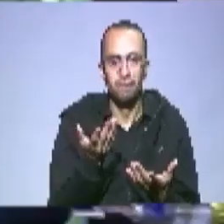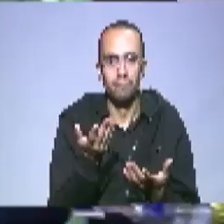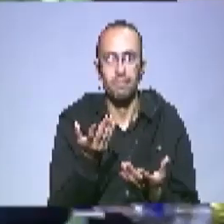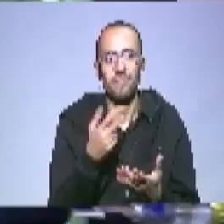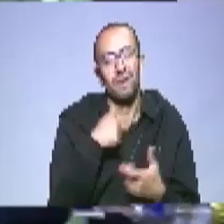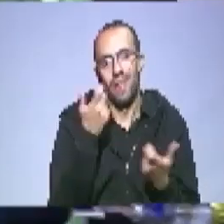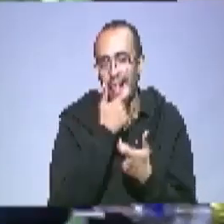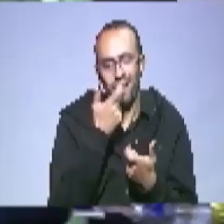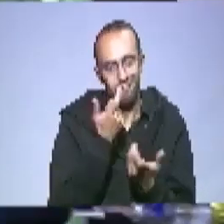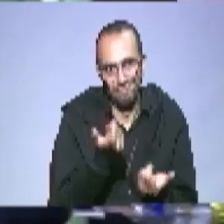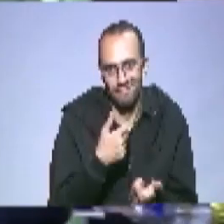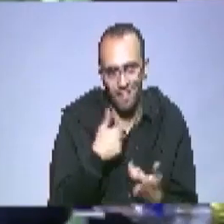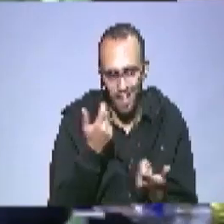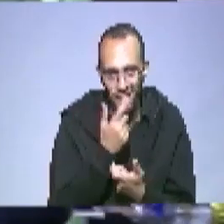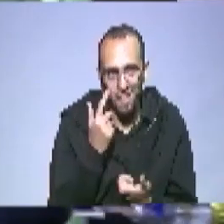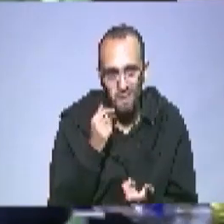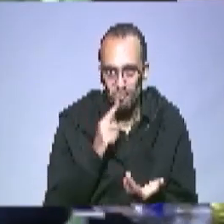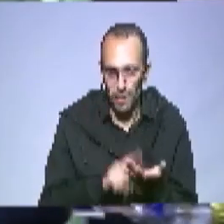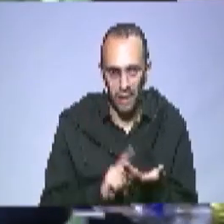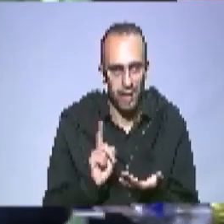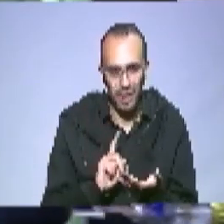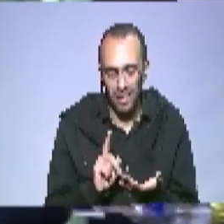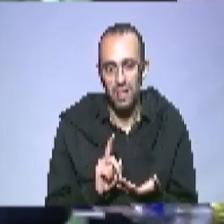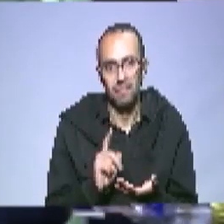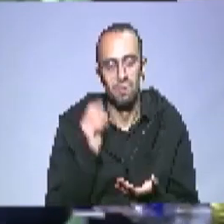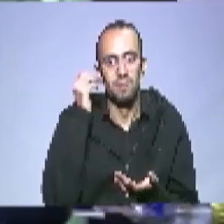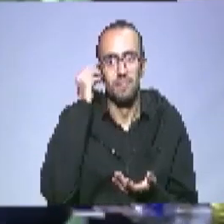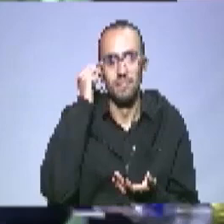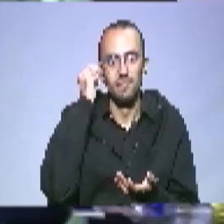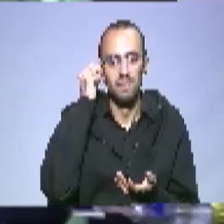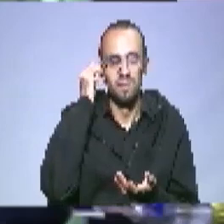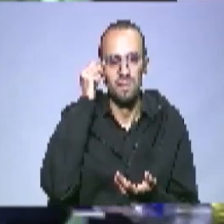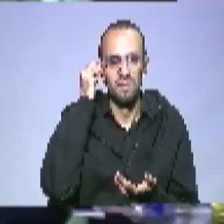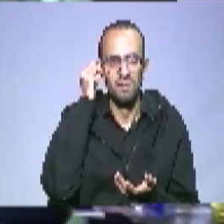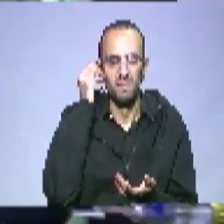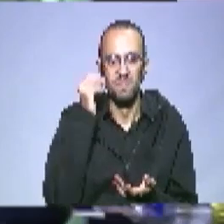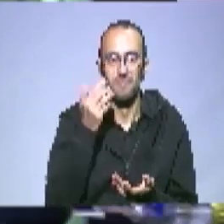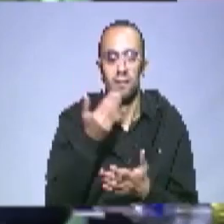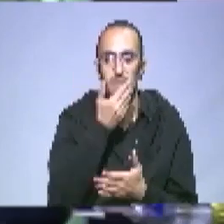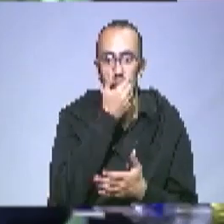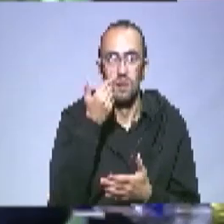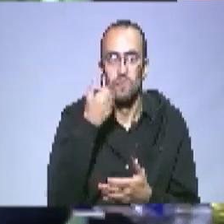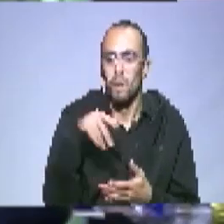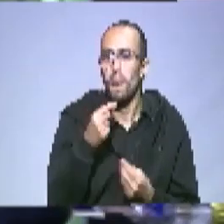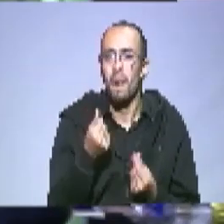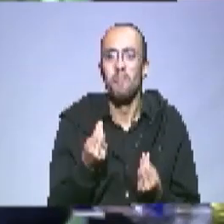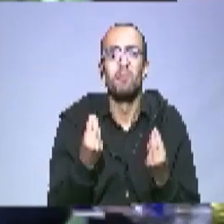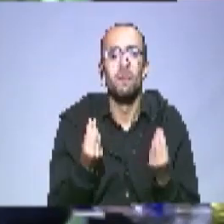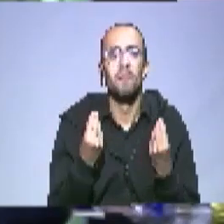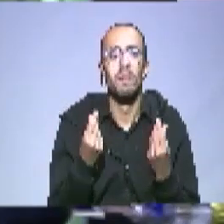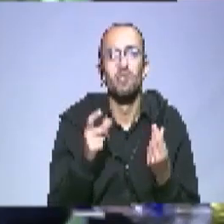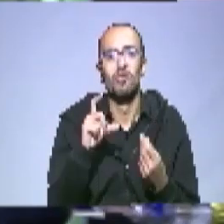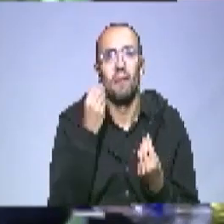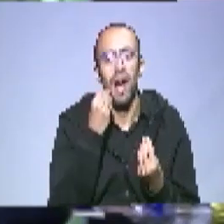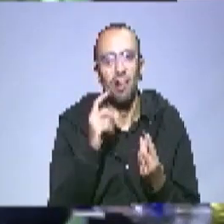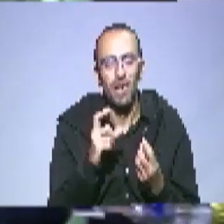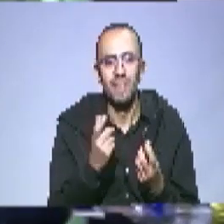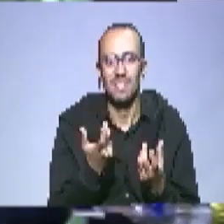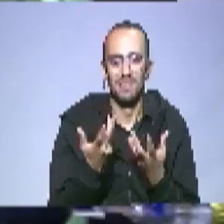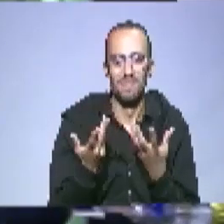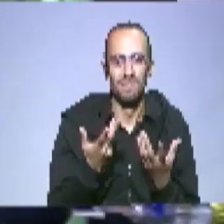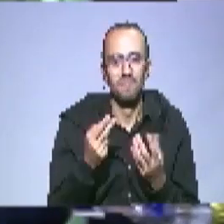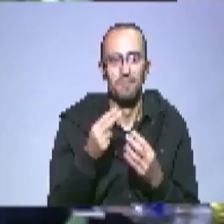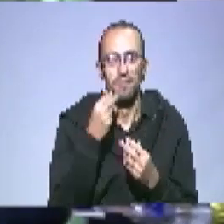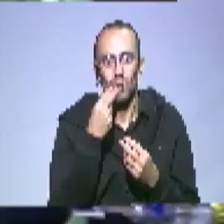وانا بضحك طبعا بضحك، لكن هو عشان دايما في الصيام تبص تلاقي الواحد يحب حاجه حلوه مع الشاي. أيوه. يحب ياخد